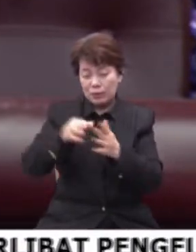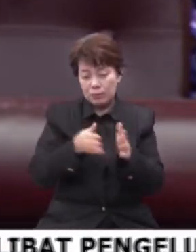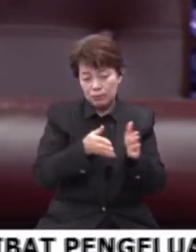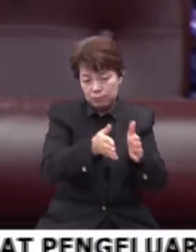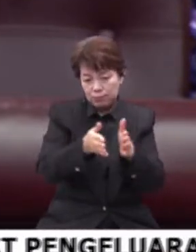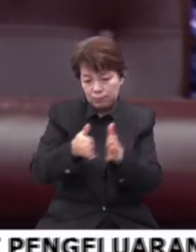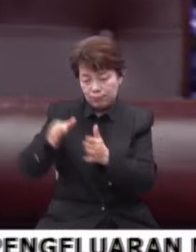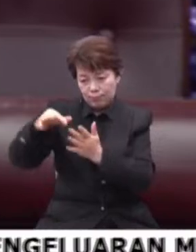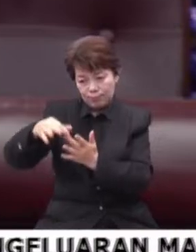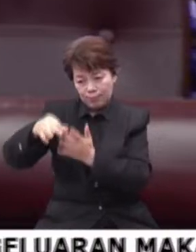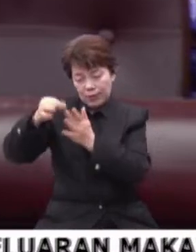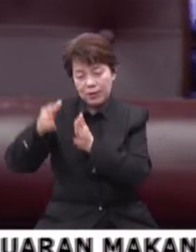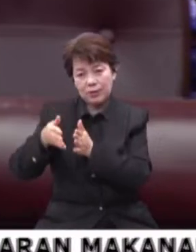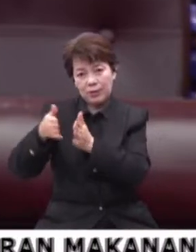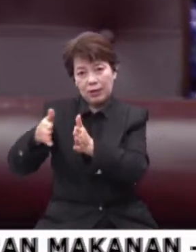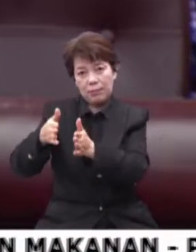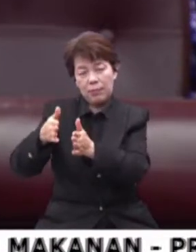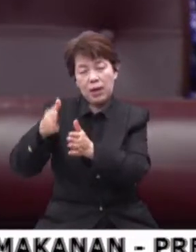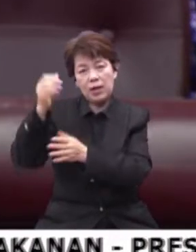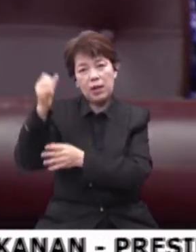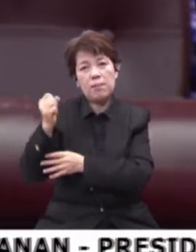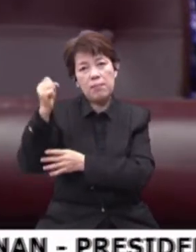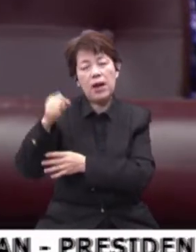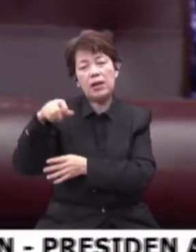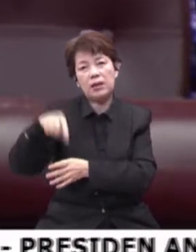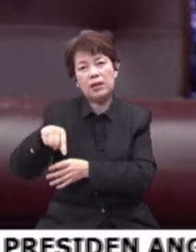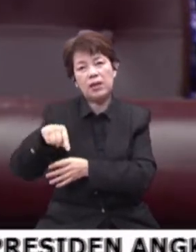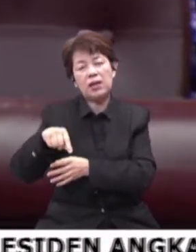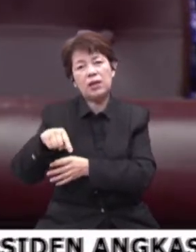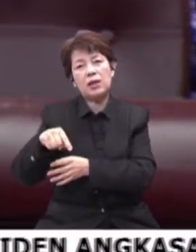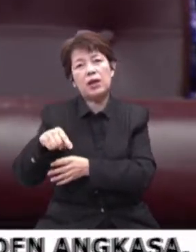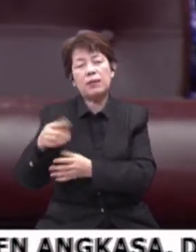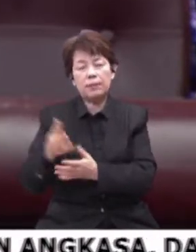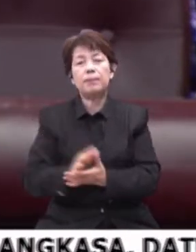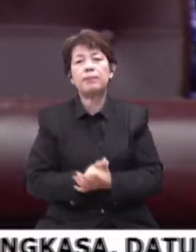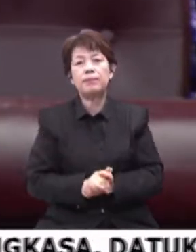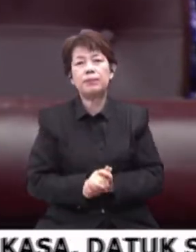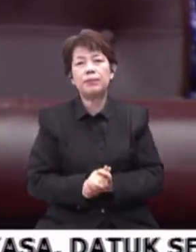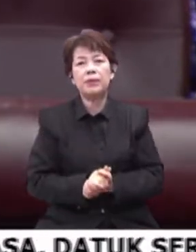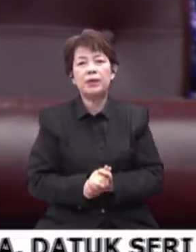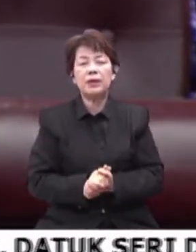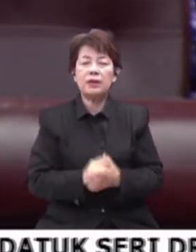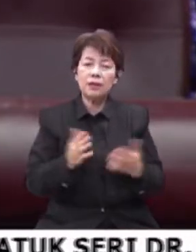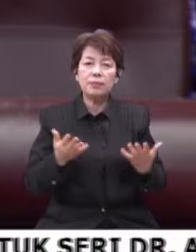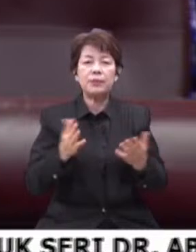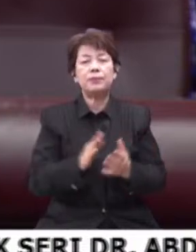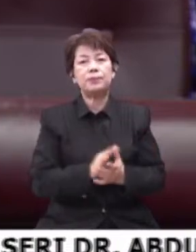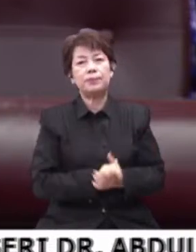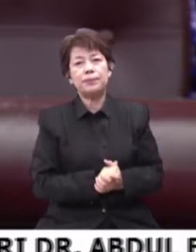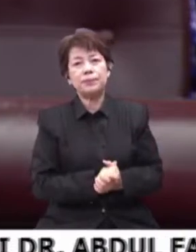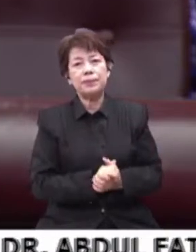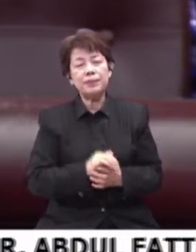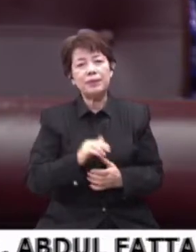diteruskannya terutama sekali bas inilah itu memang diakui tetapi kerajaan Insyaallah akan memastikan perkara ini